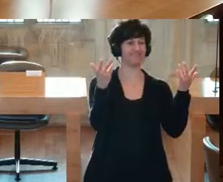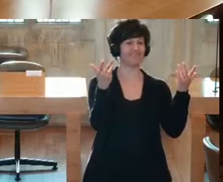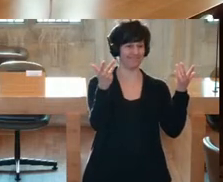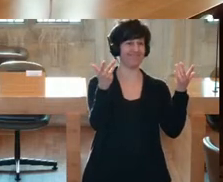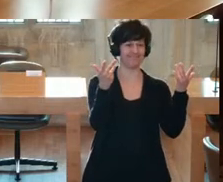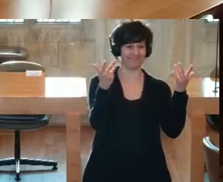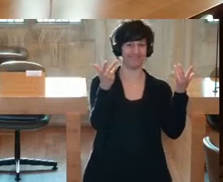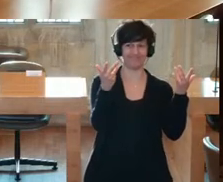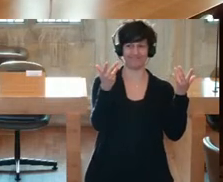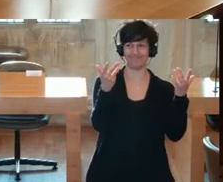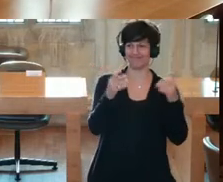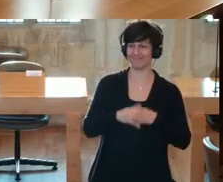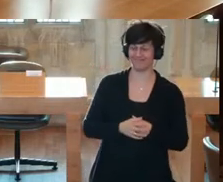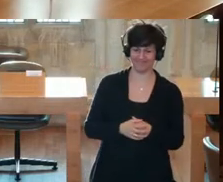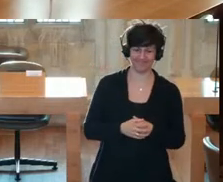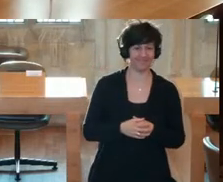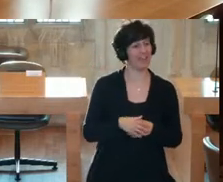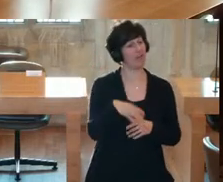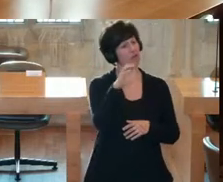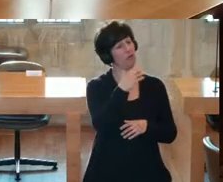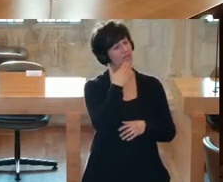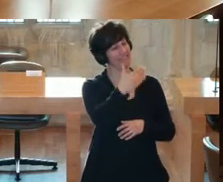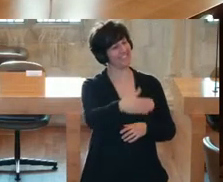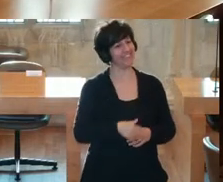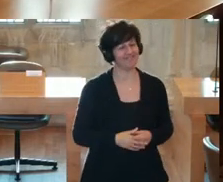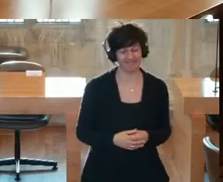exemple. Merci, Corinne.